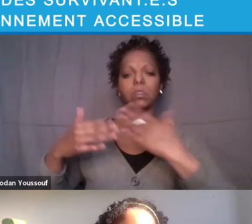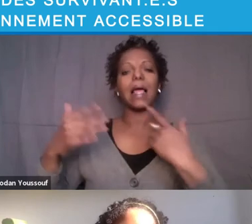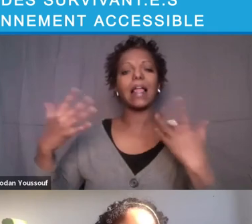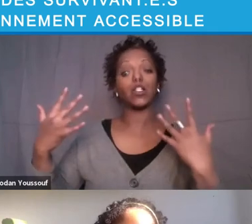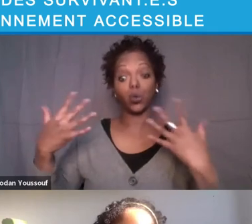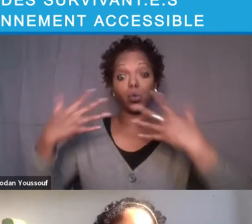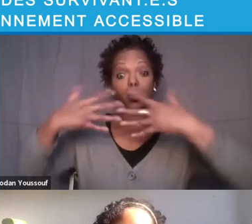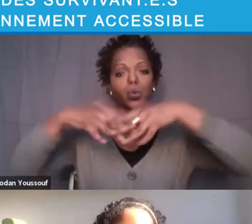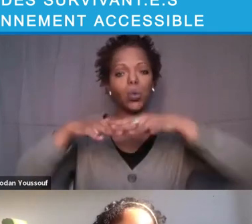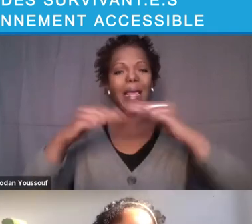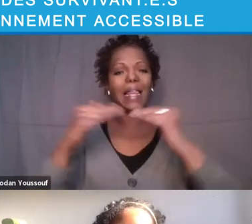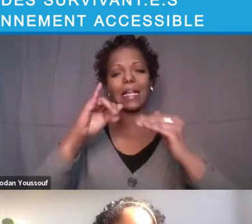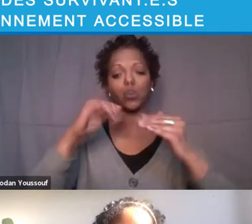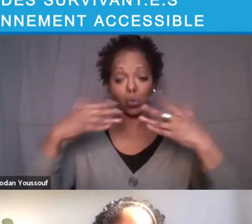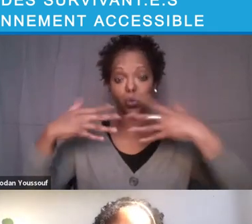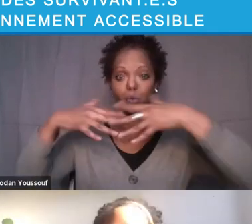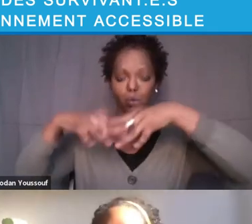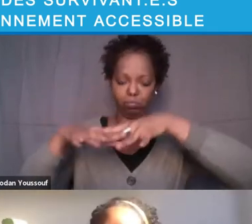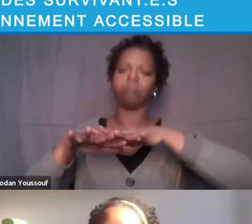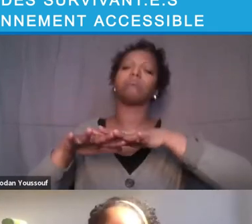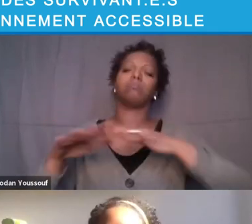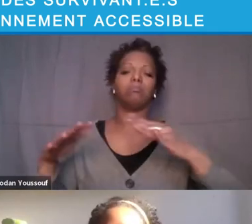vraiment inégal. Mais avec le temps,